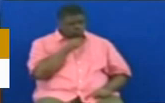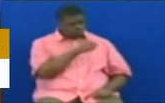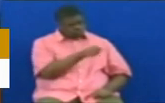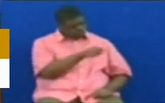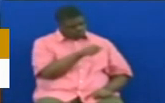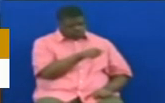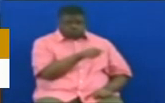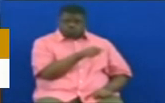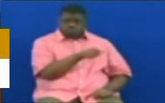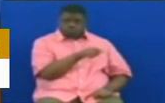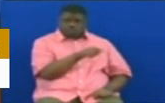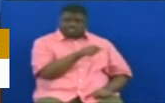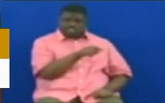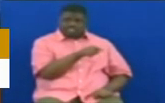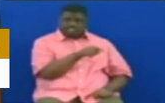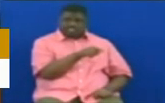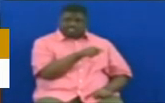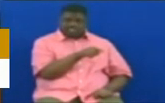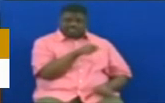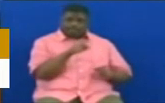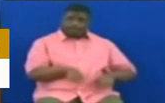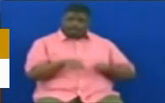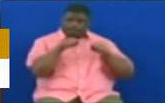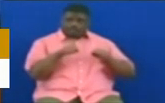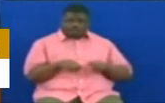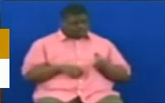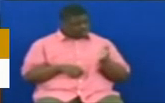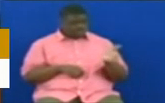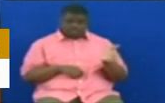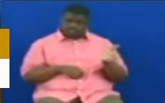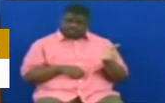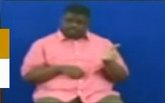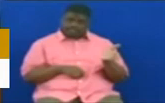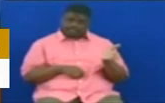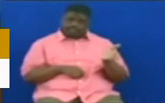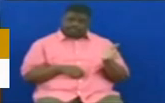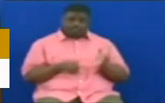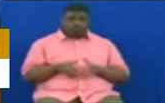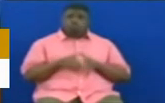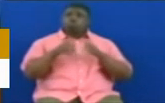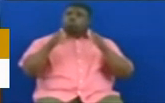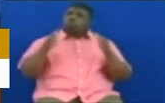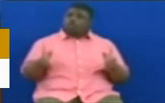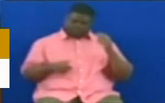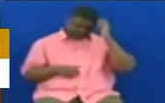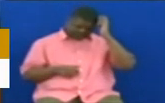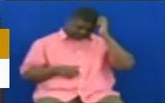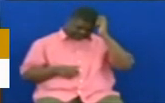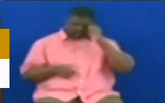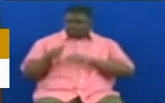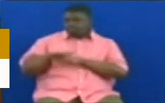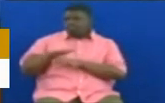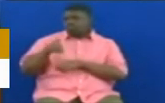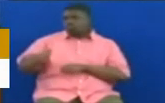huyu au hii authority ambazo ni mamlaka kubwa. Sijui, hebu fafanua mwenyewe